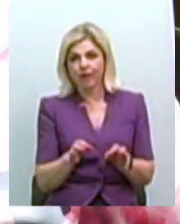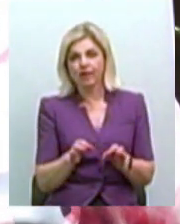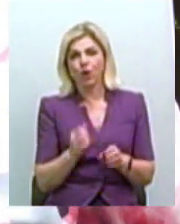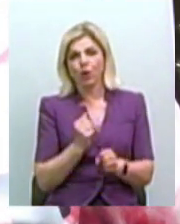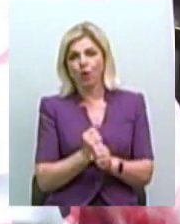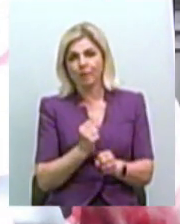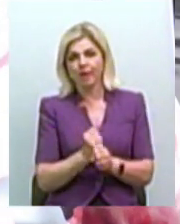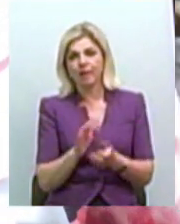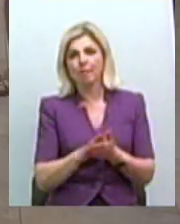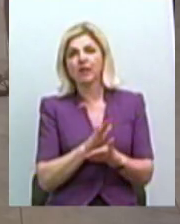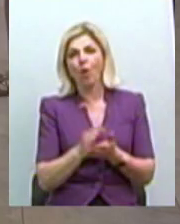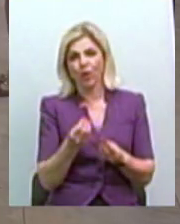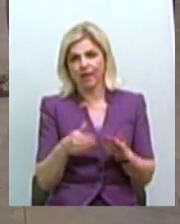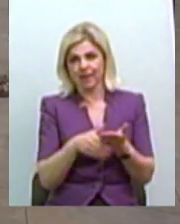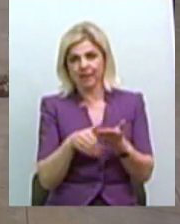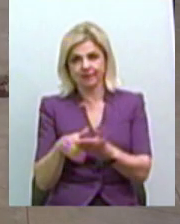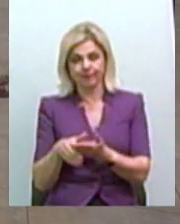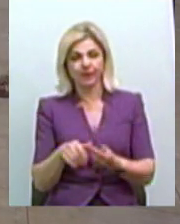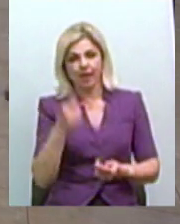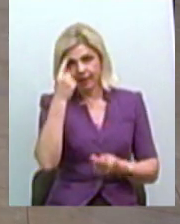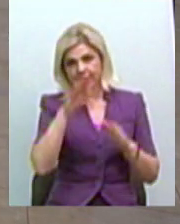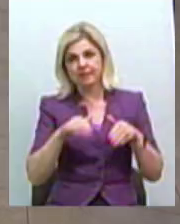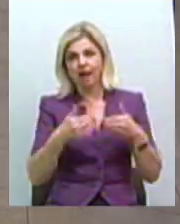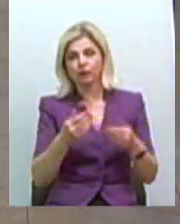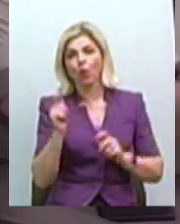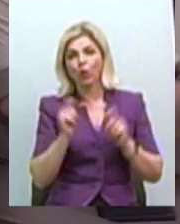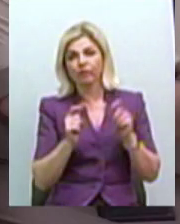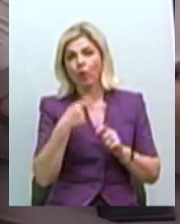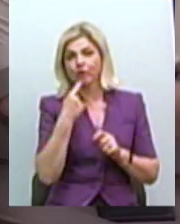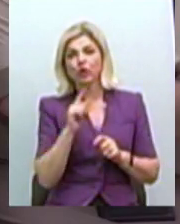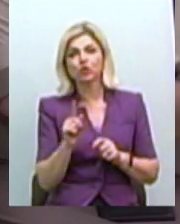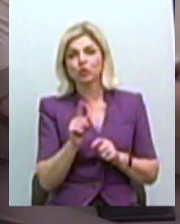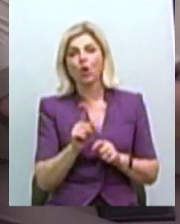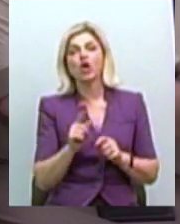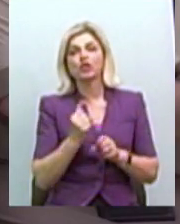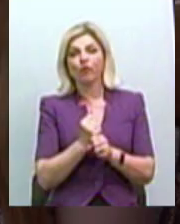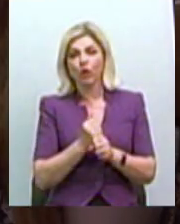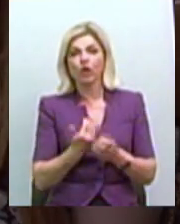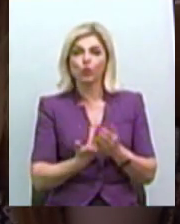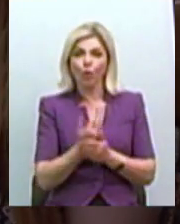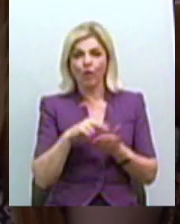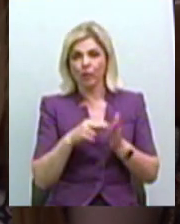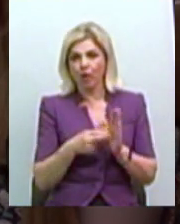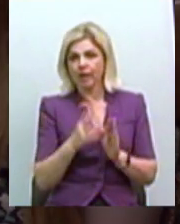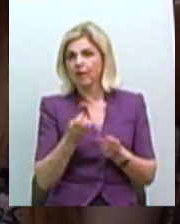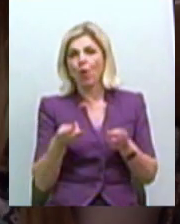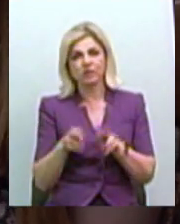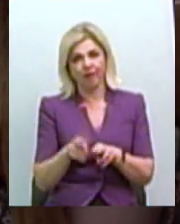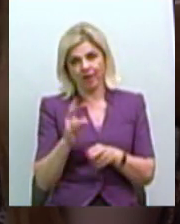робити благодійність. Ініціатори конференції говорили і про те, щоб створені проекти не залишались на